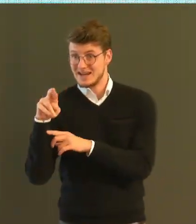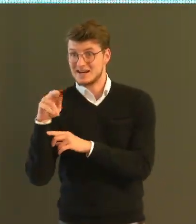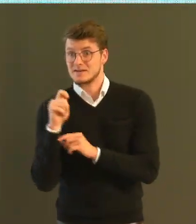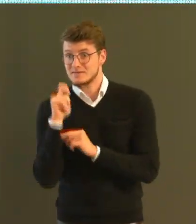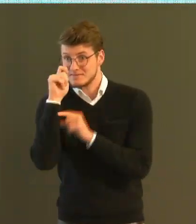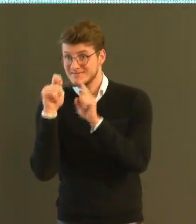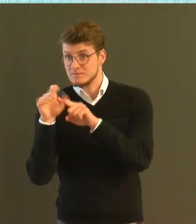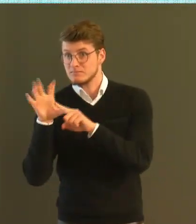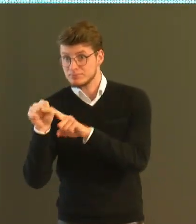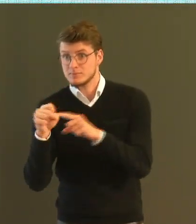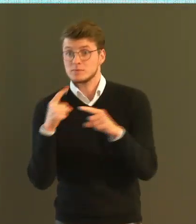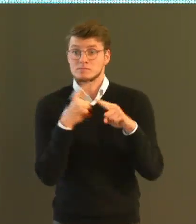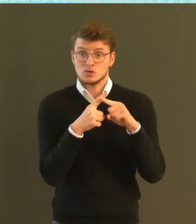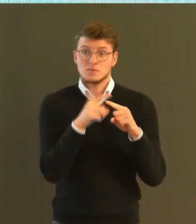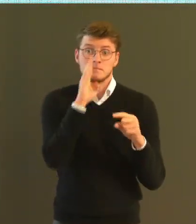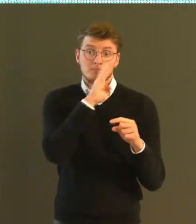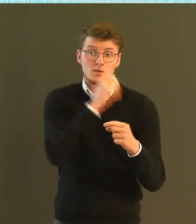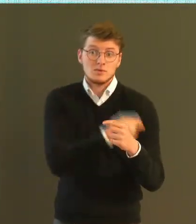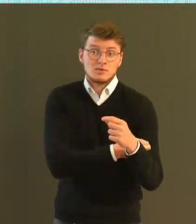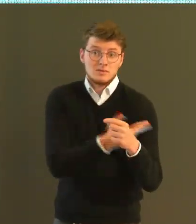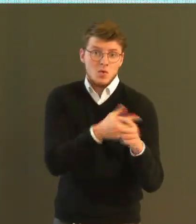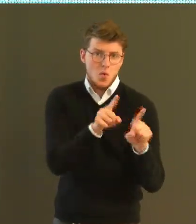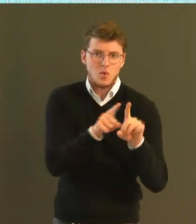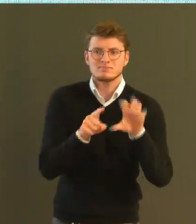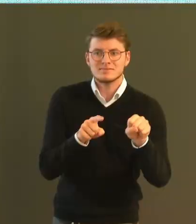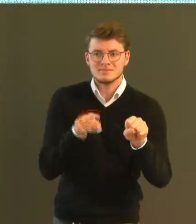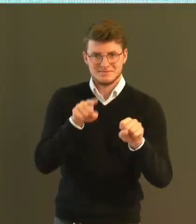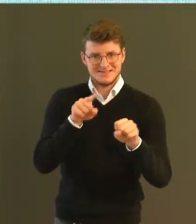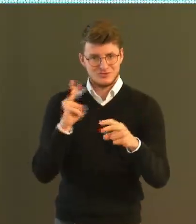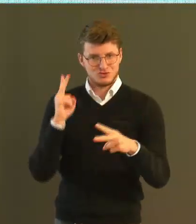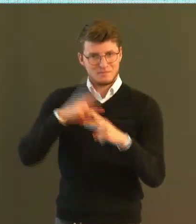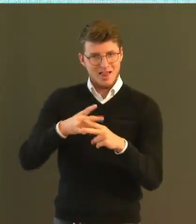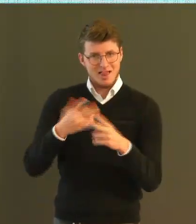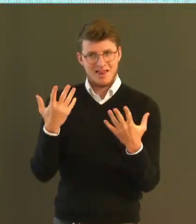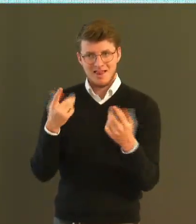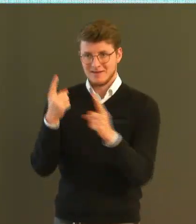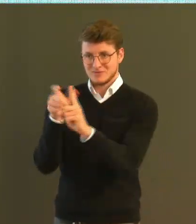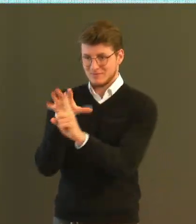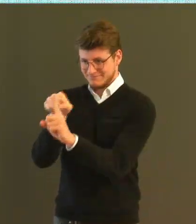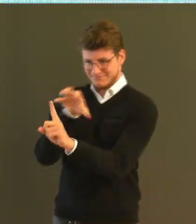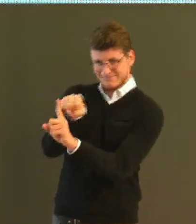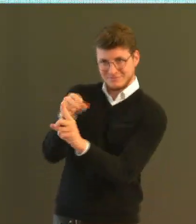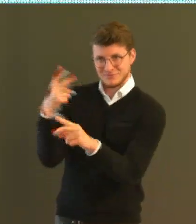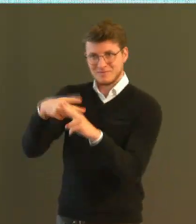positive sur le gîte est notre classe sociale crosms indie période prospère